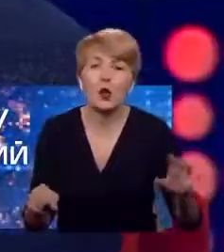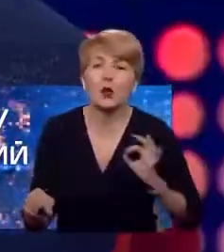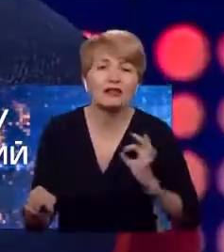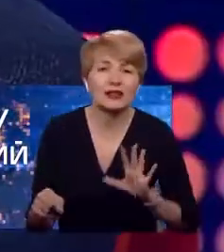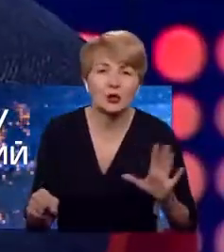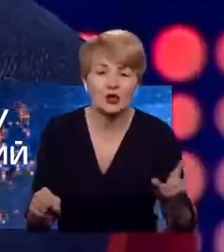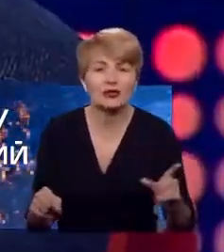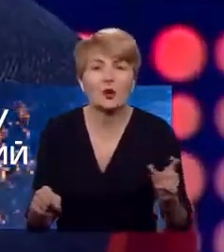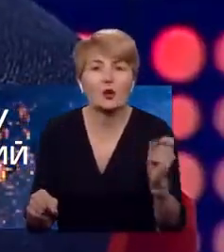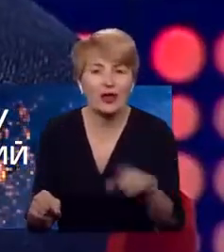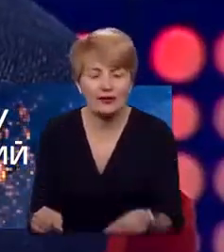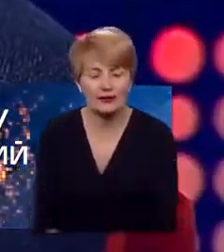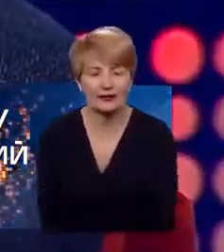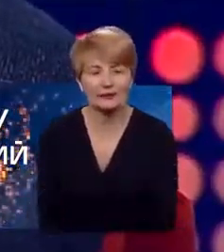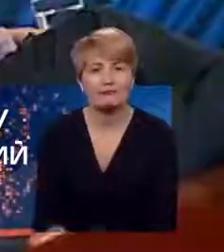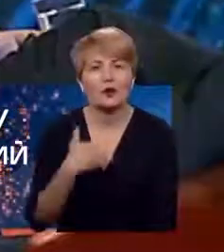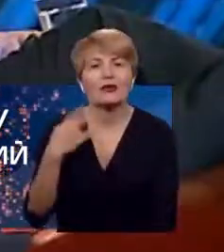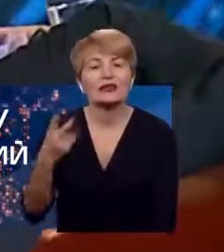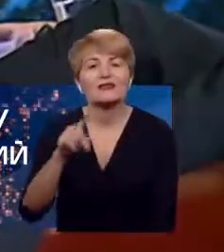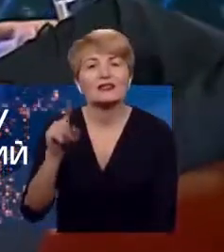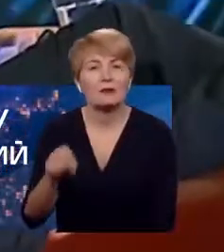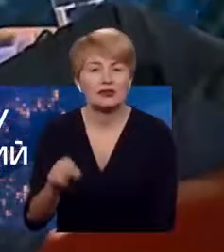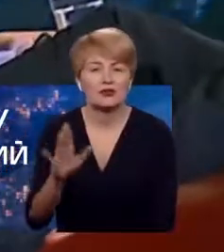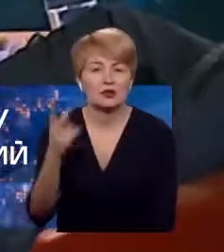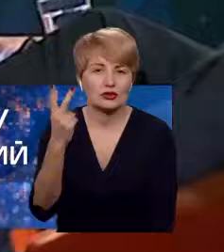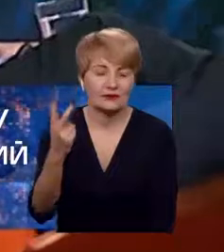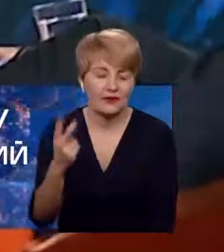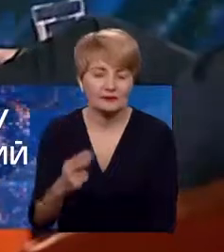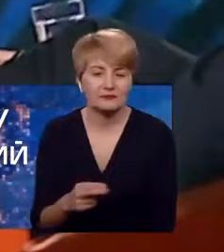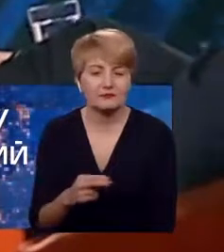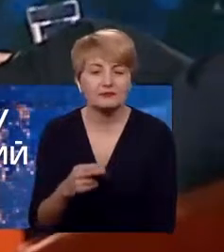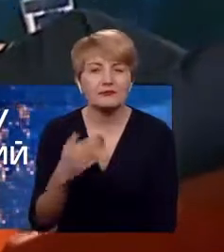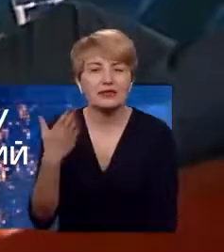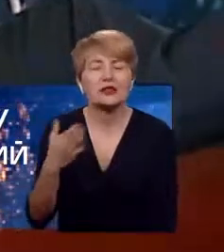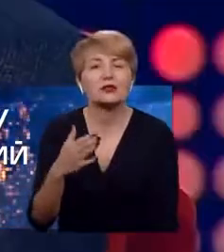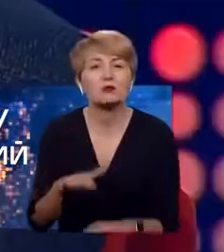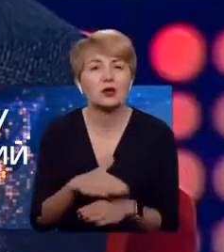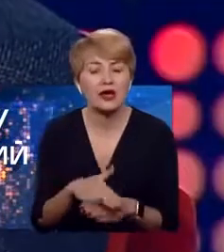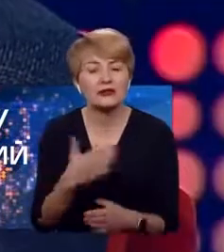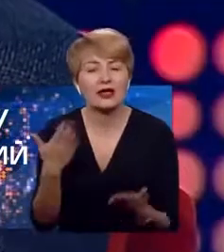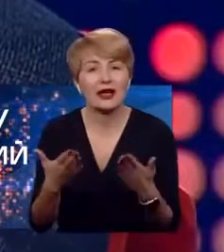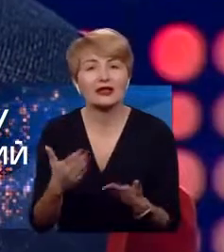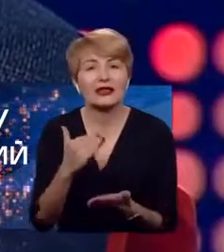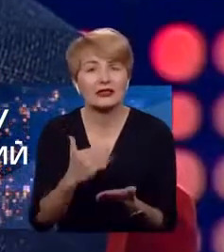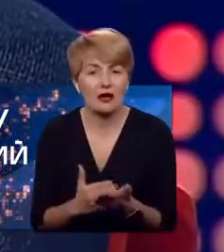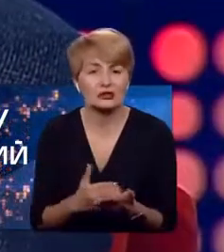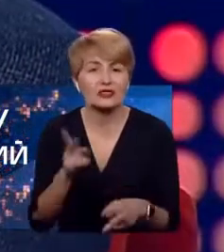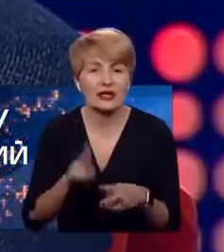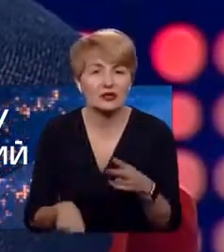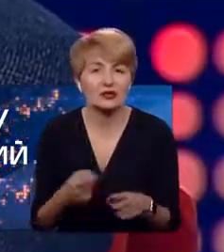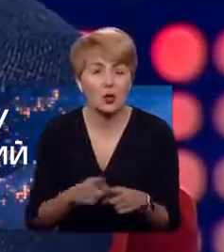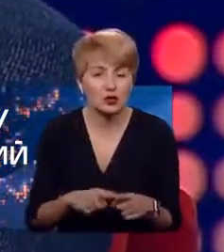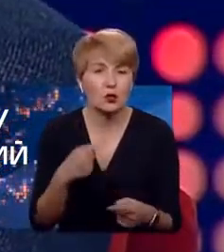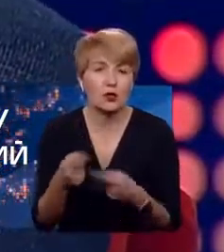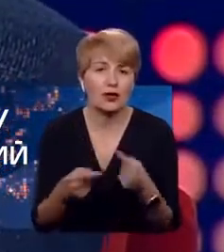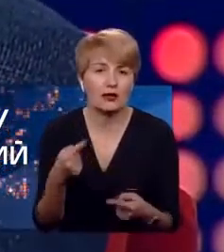прошу. Яка виграє. Сергій, Борислав. Будь ласка, у мене два запитання, виключно два. Перше запитання. Скажіть, будь ласка, щоб раз назавжди закінчити цією